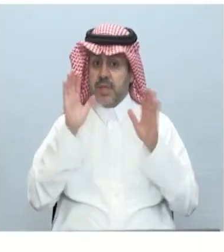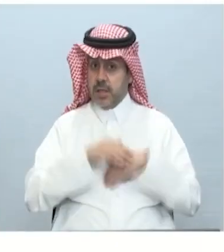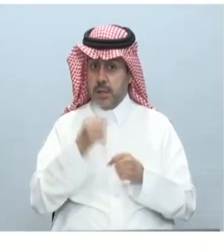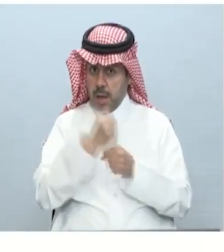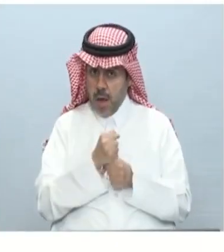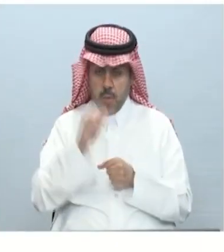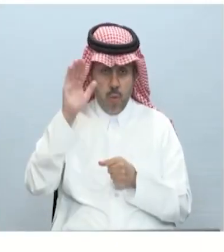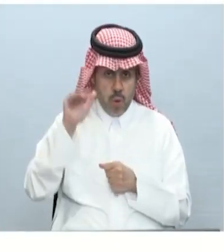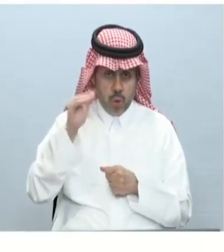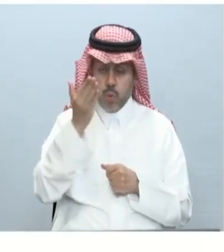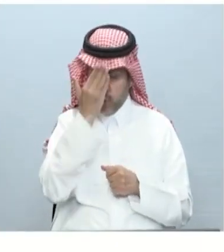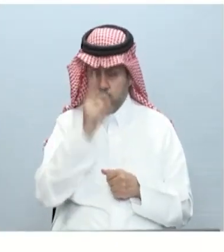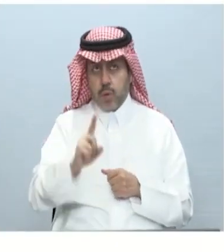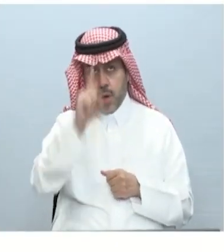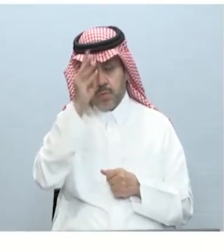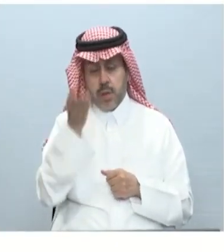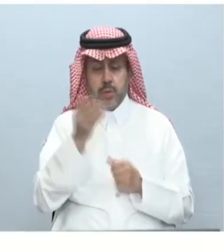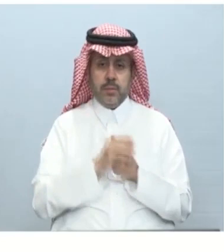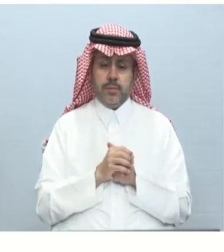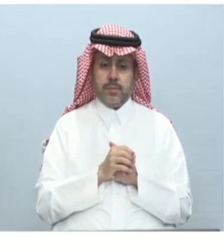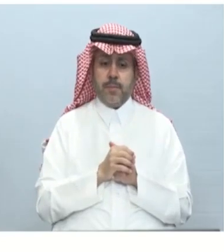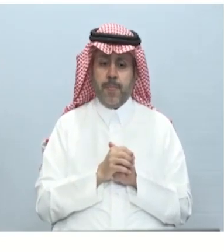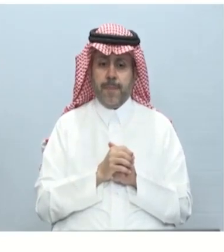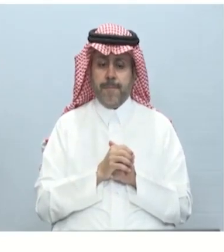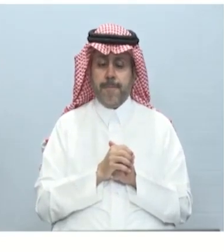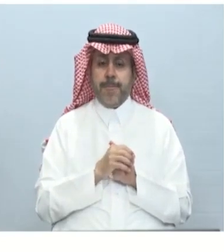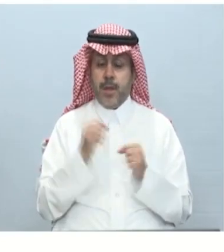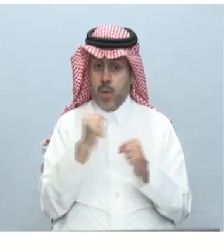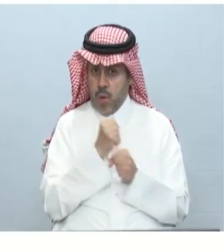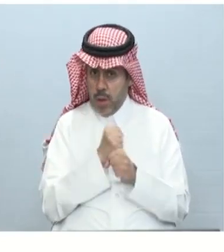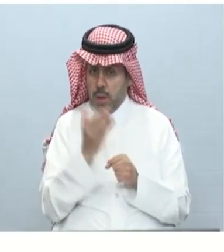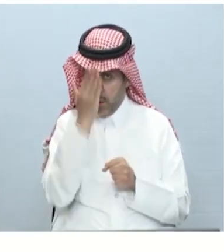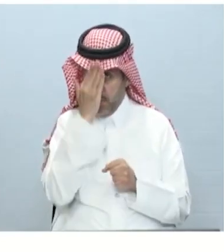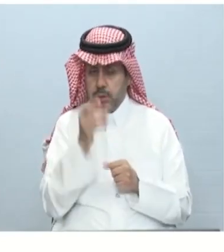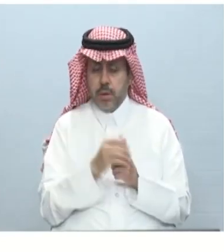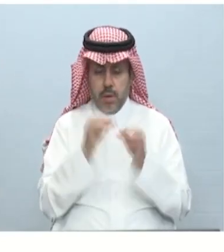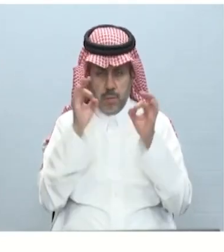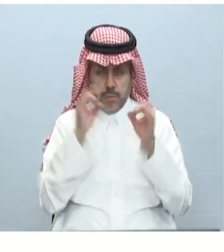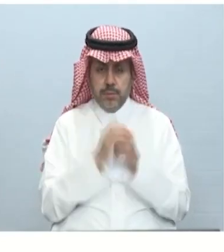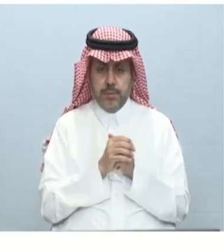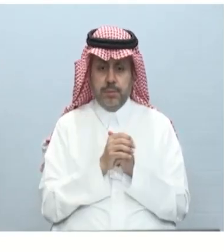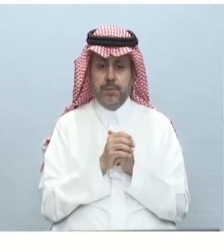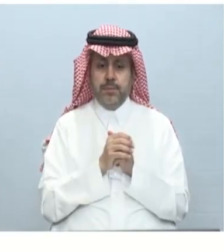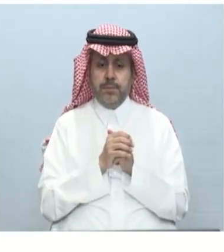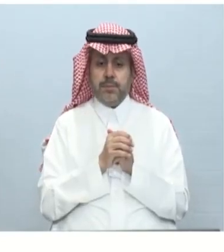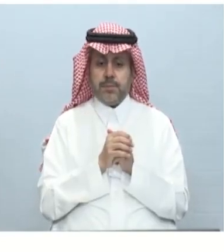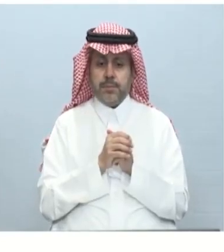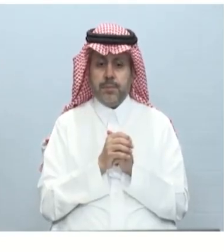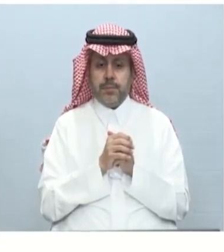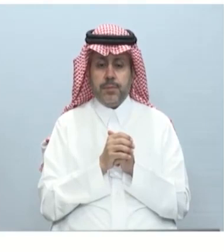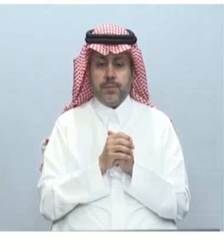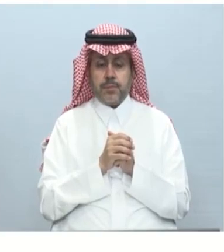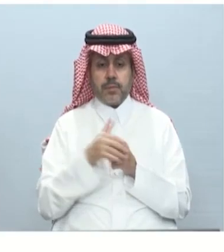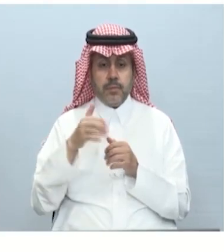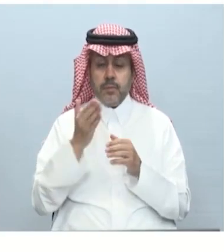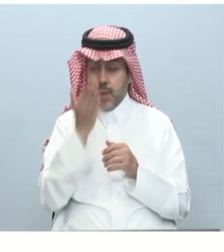وسجود لله سبحانه وتعالى فقلنا ينبغي علينا ان نحقق هذه العباده ونقف معها وقفه فانها هي